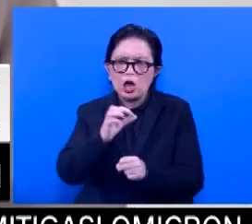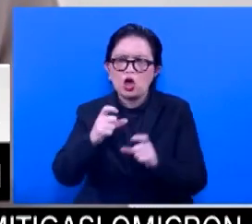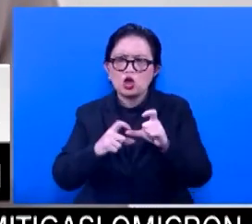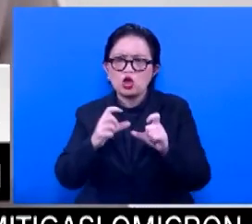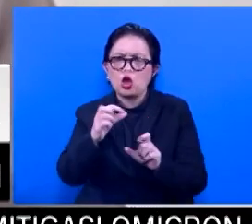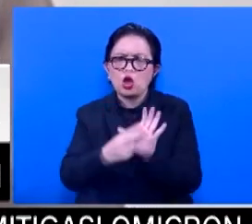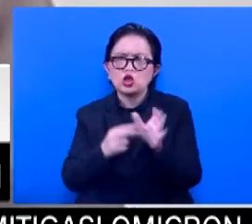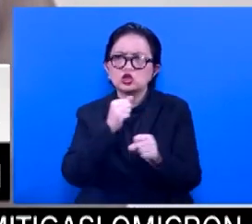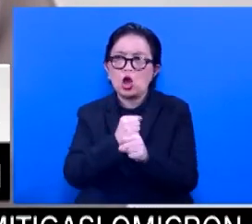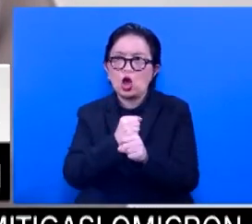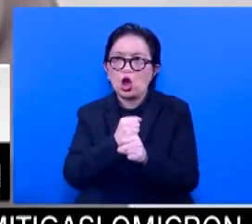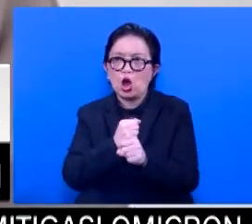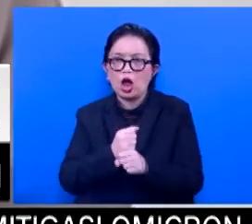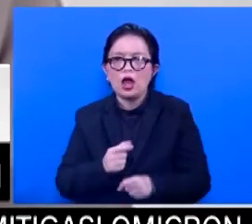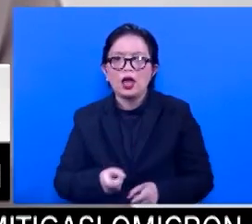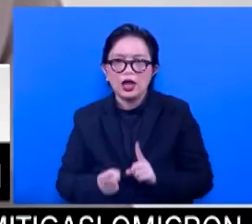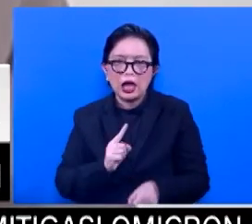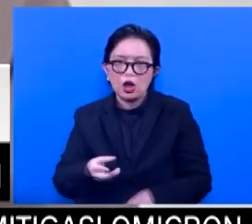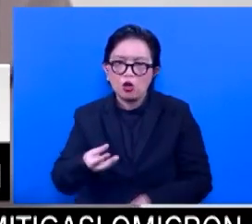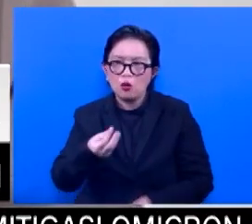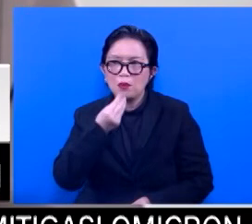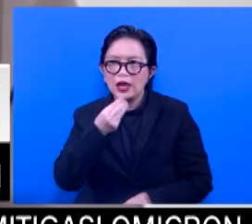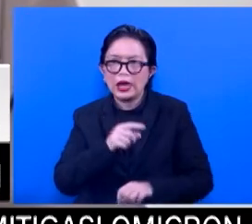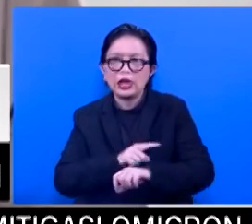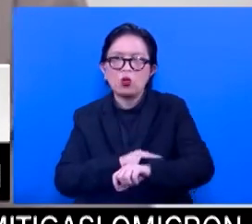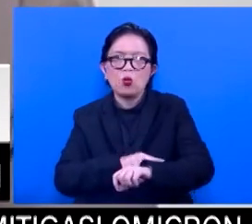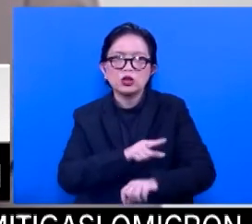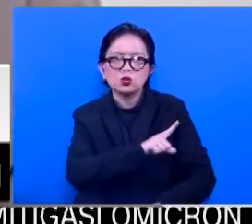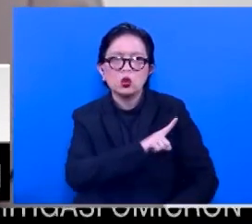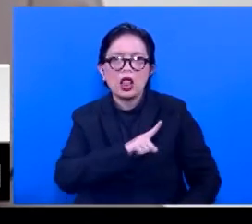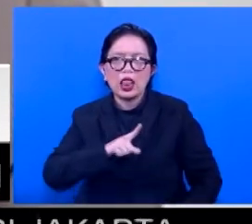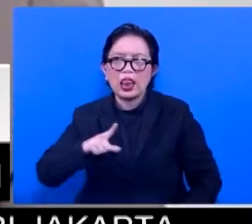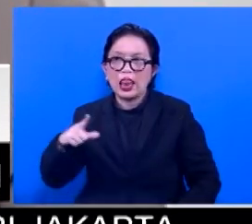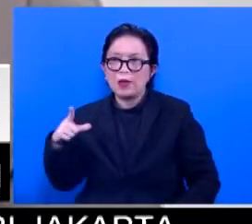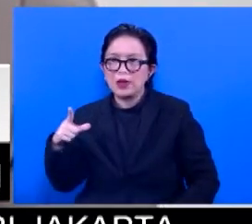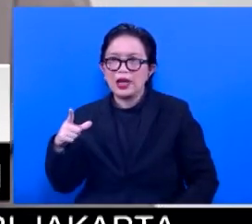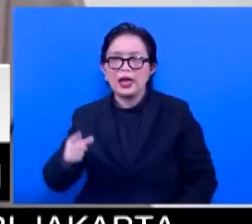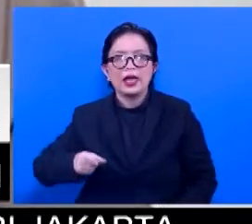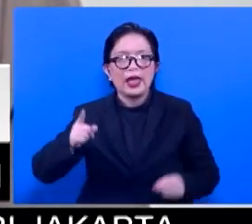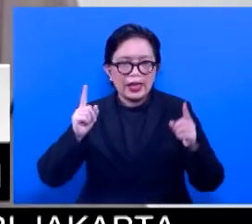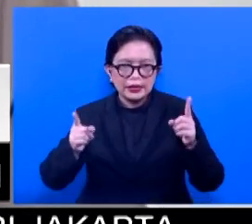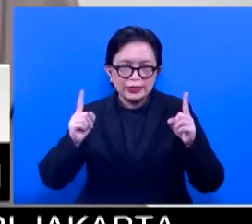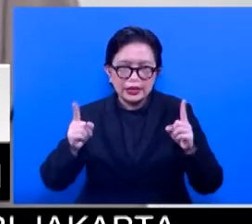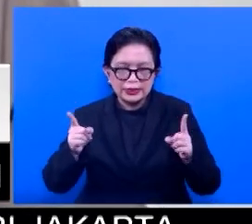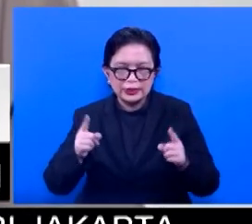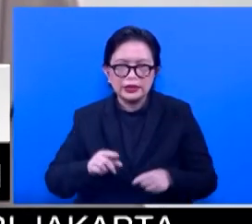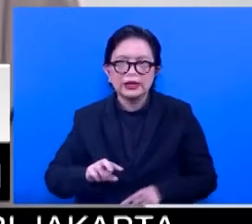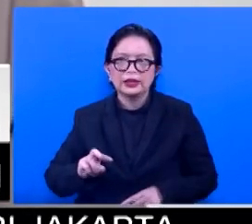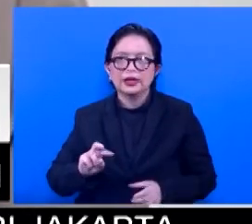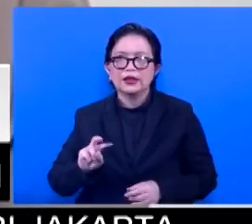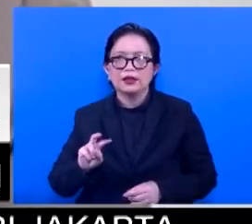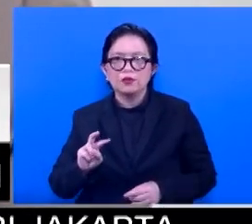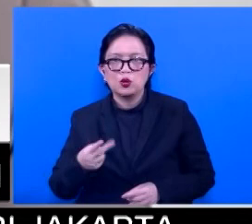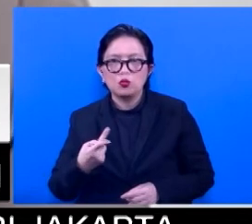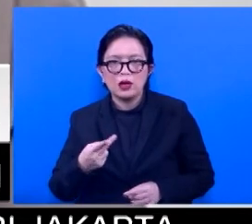jangka panjang dapat menyebabkan mutasi genetik atau perubahan DNA pada tubuh ya, yang